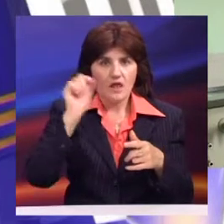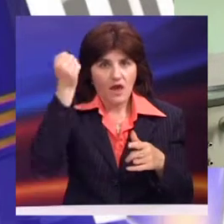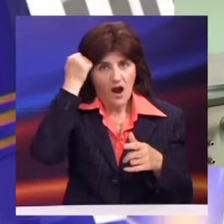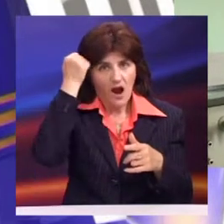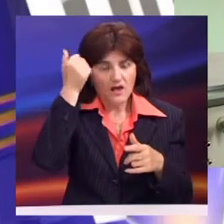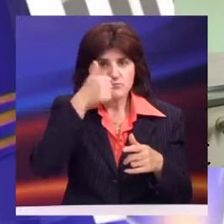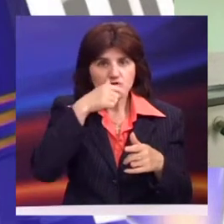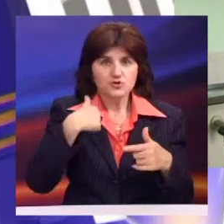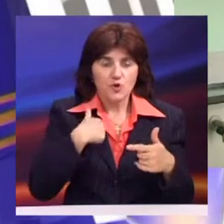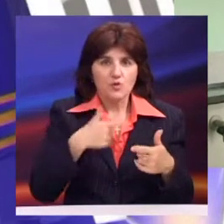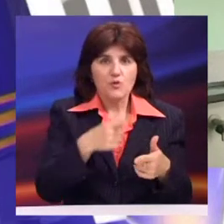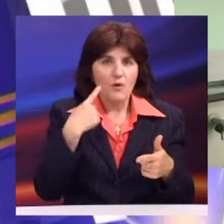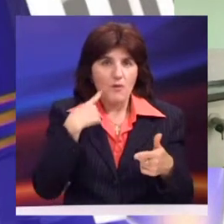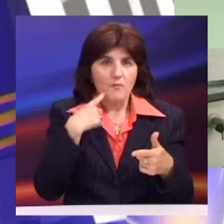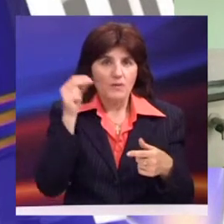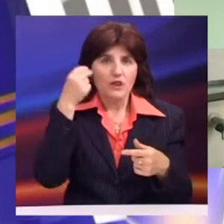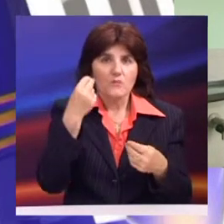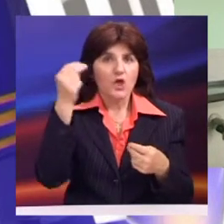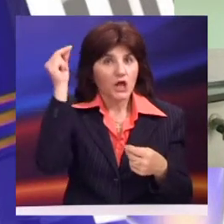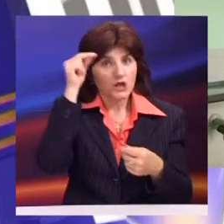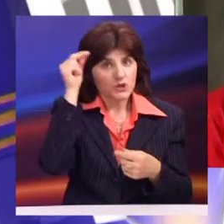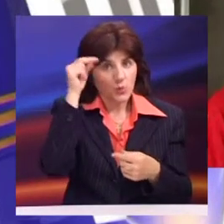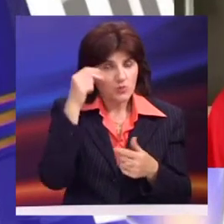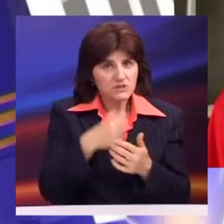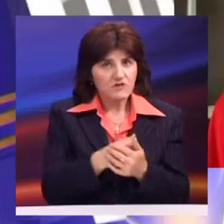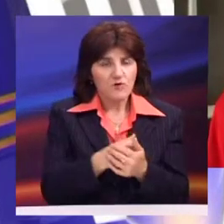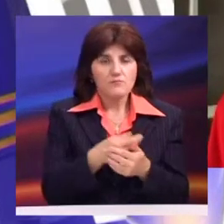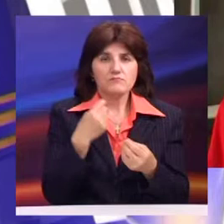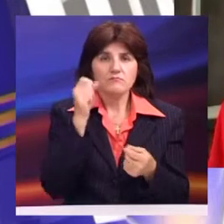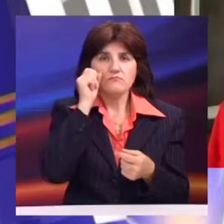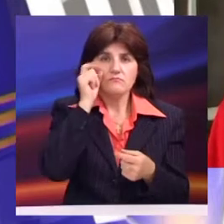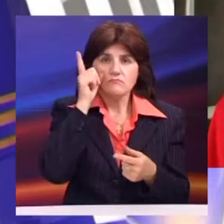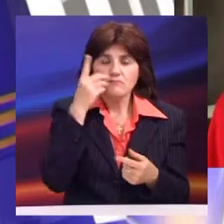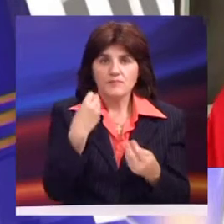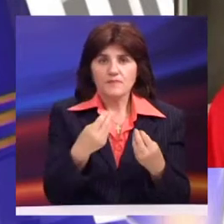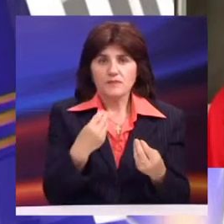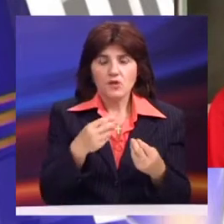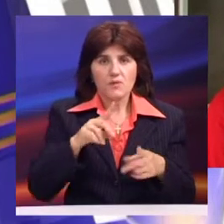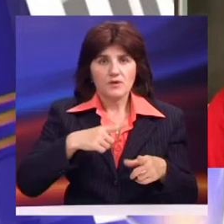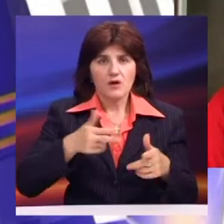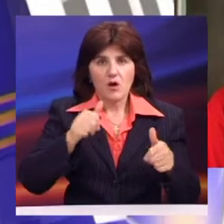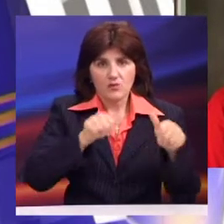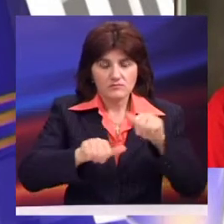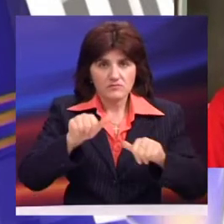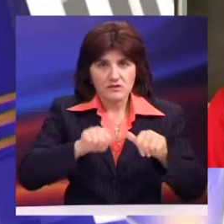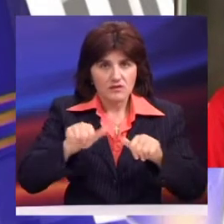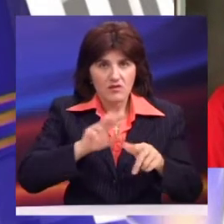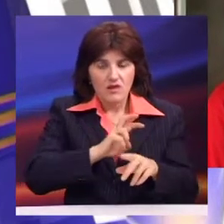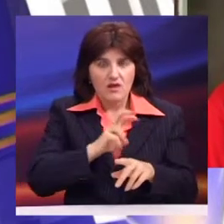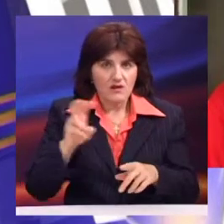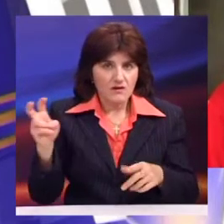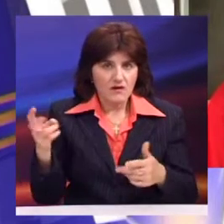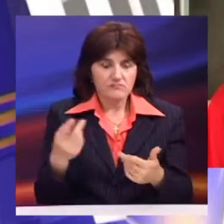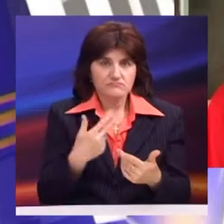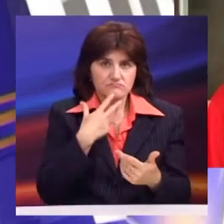Uopće se ne kajem što sam učestvovala, to je stvarno divno iskustvo. Bilo je zanimljivo, bilo je dosta zanimljivih reakcija i hemijskih i